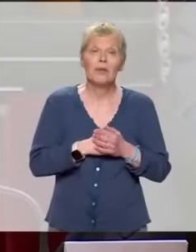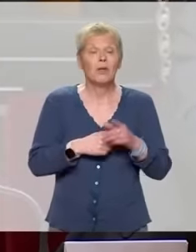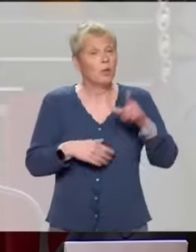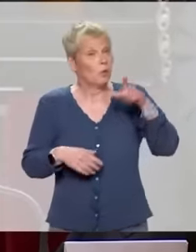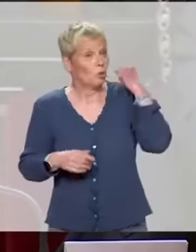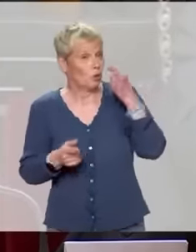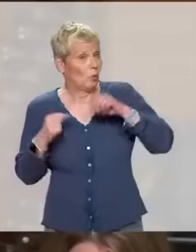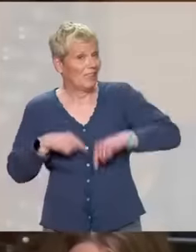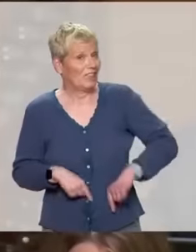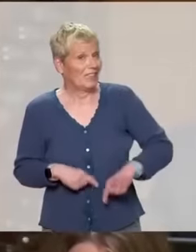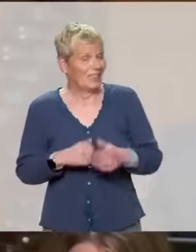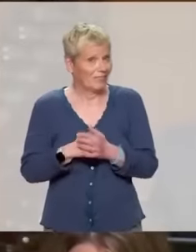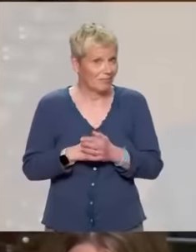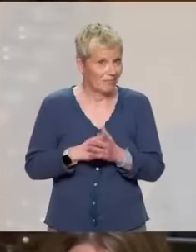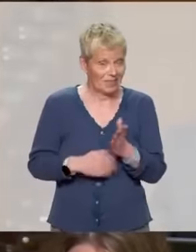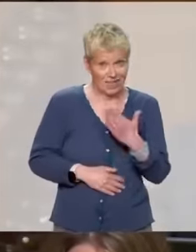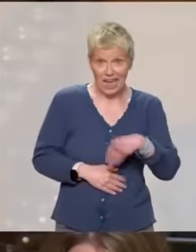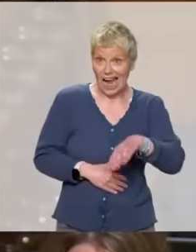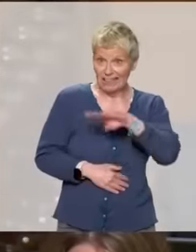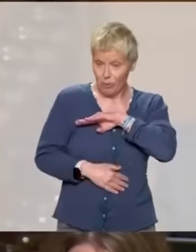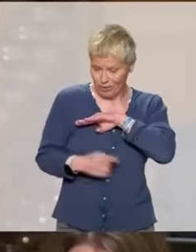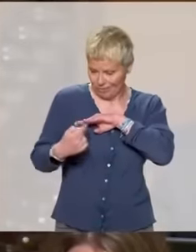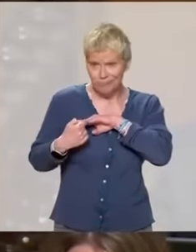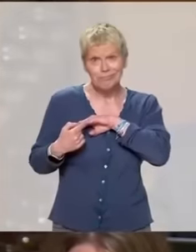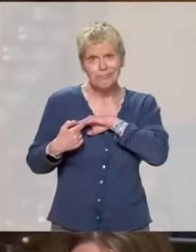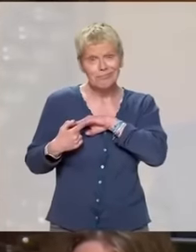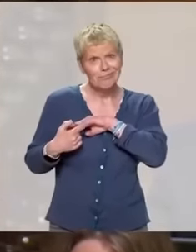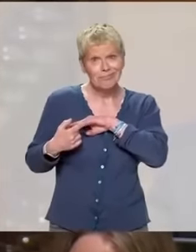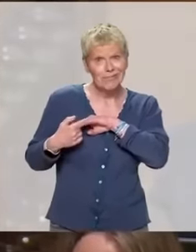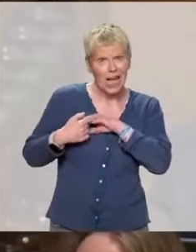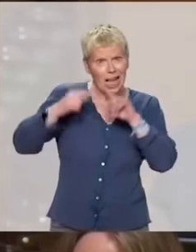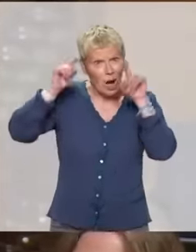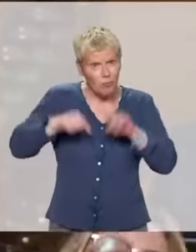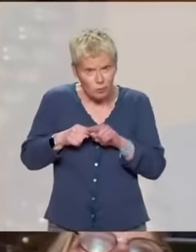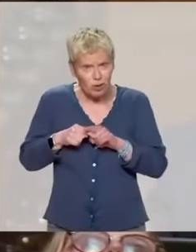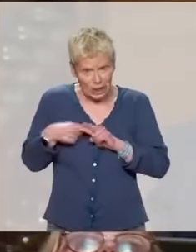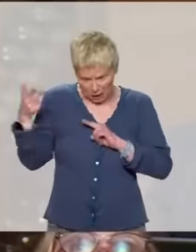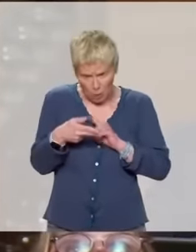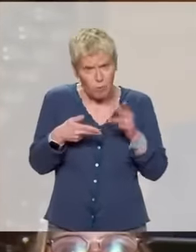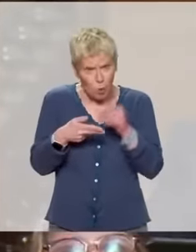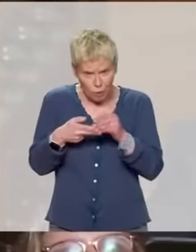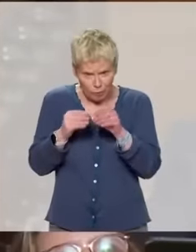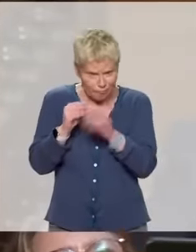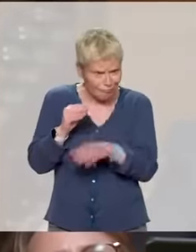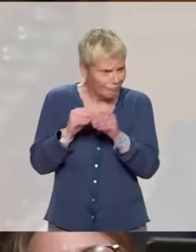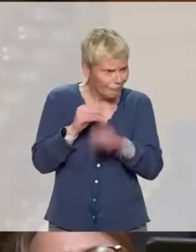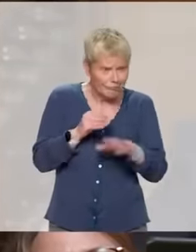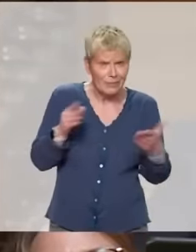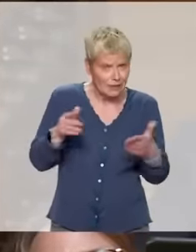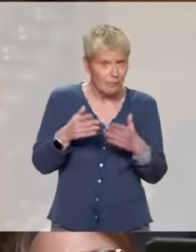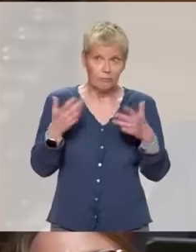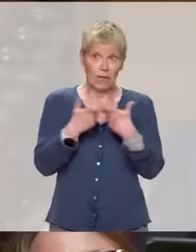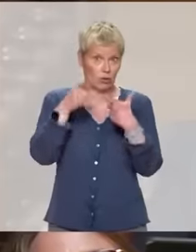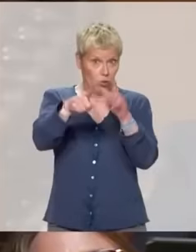Monsieur le ministre, la responsabilité, ça n'est pas de faire des coupes et de raboter à l'aveugle, comme vous venez de le faire avec 10